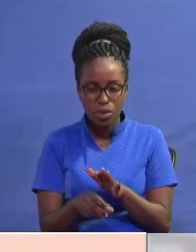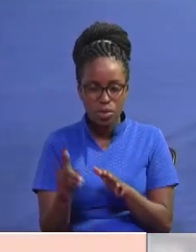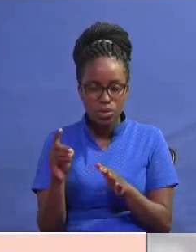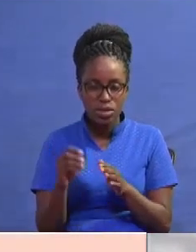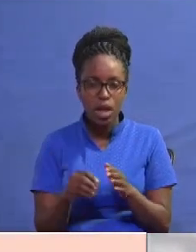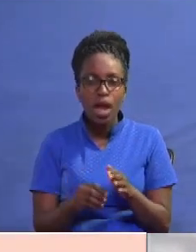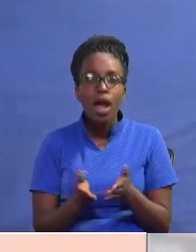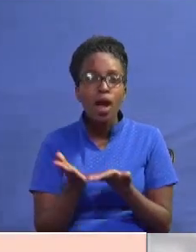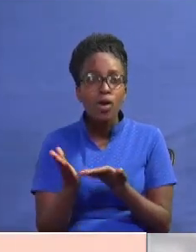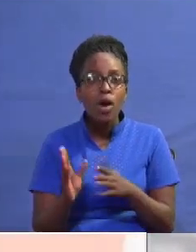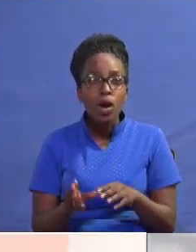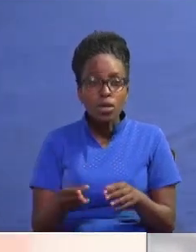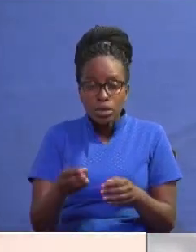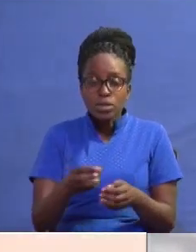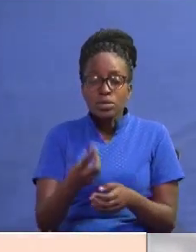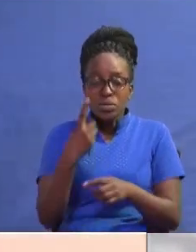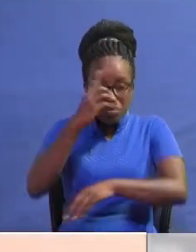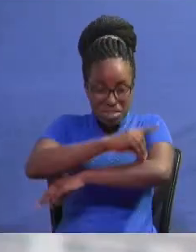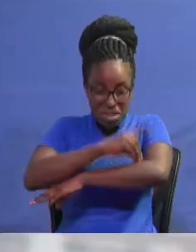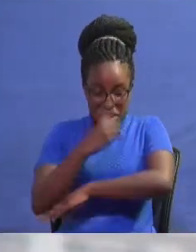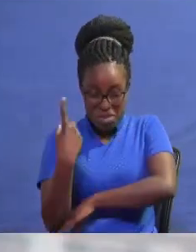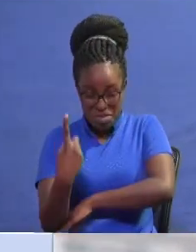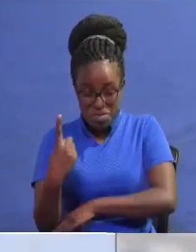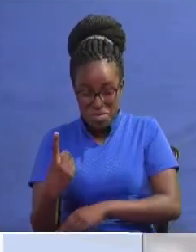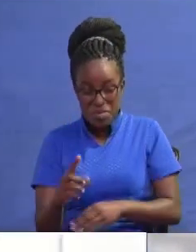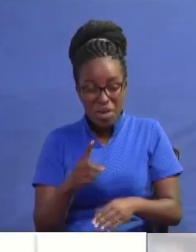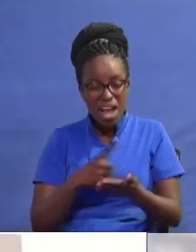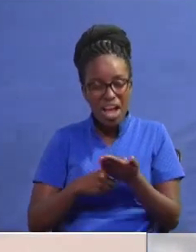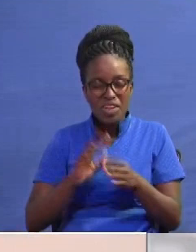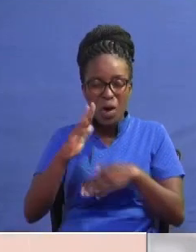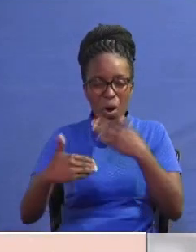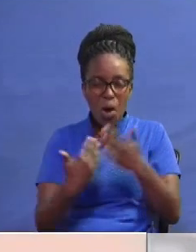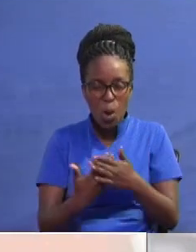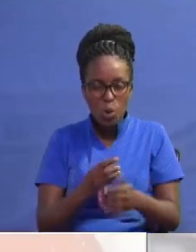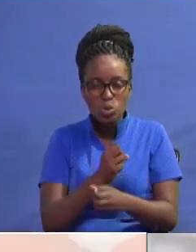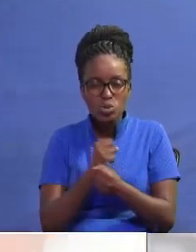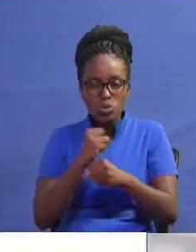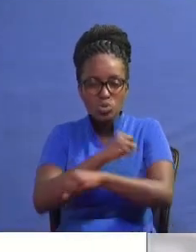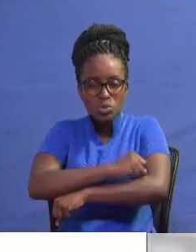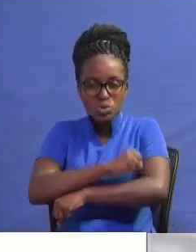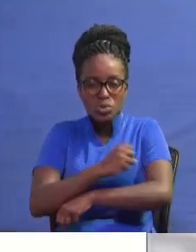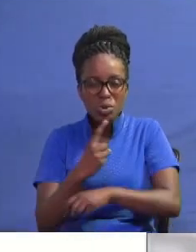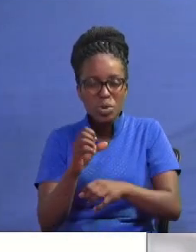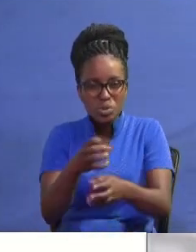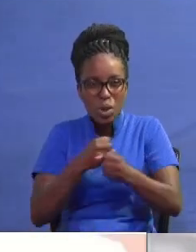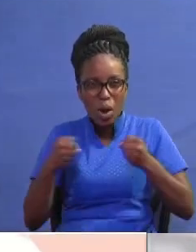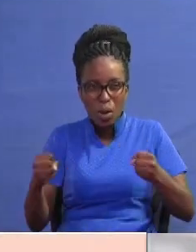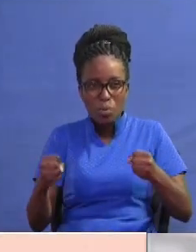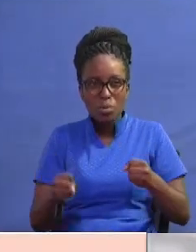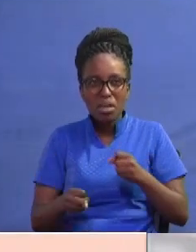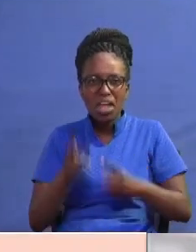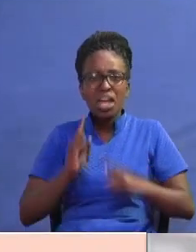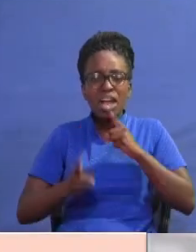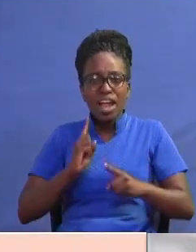Ikiwa ni siku moja tu kabla ya shule kufunguliwa kwa muhula wa pili, shule ya wasichana ya Ruiru imo mbioni kujua ni